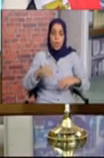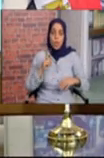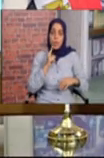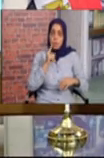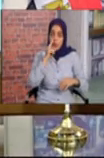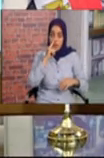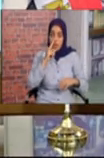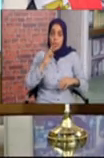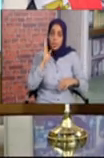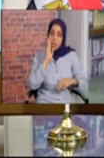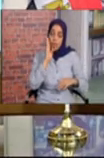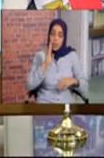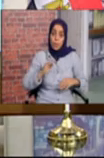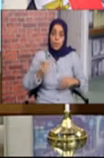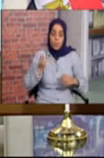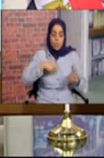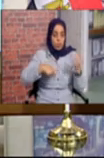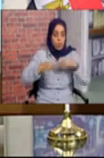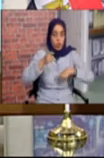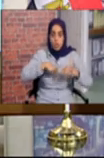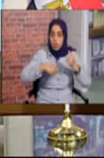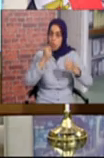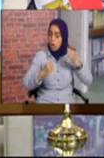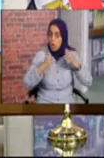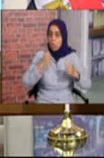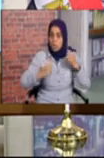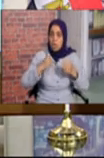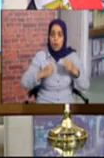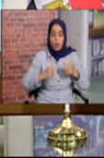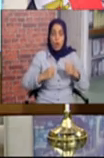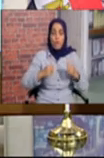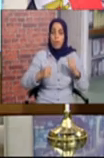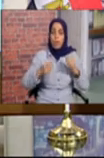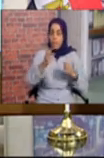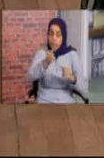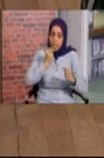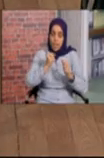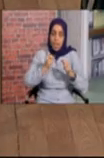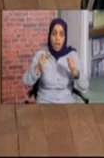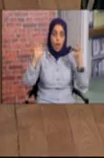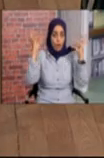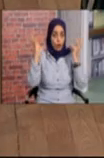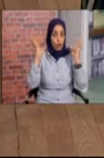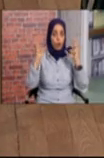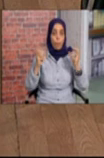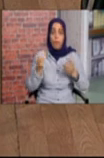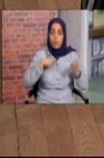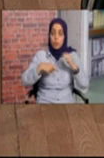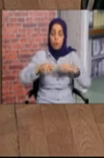الفني، إذا كان في الصيانة، في السيارة، في التلاجة، في الكهرباء، في المصانع، ده في أمم